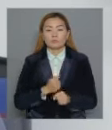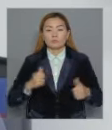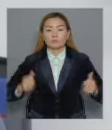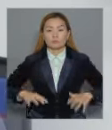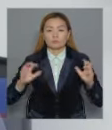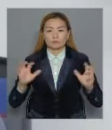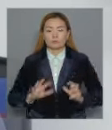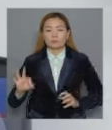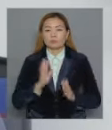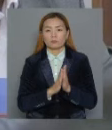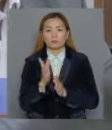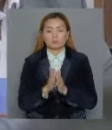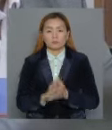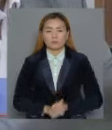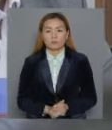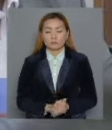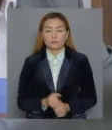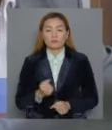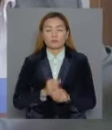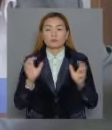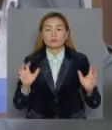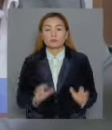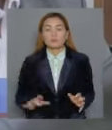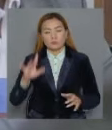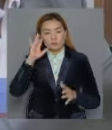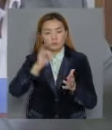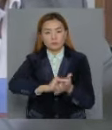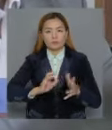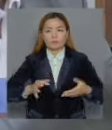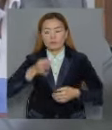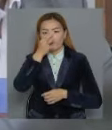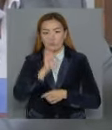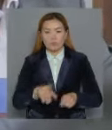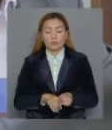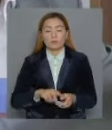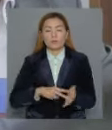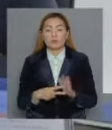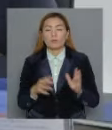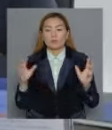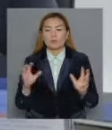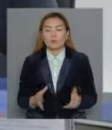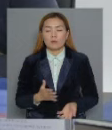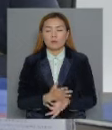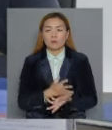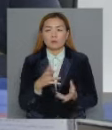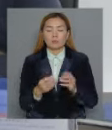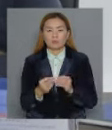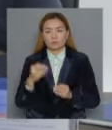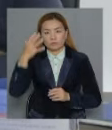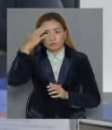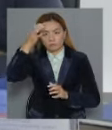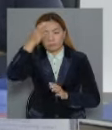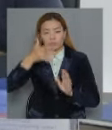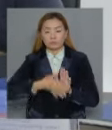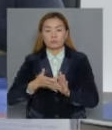и принят закон растительном мире при разработке законопроекта учитывался и международный опыт также в рамках законопроекта по предложению научных